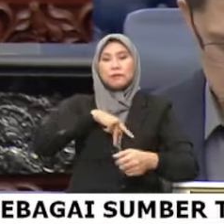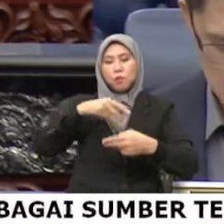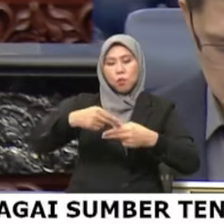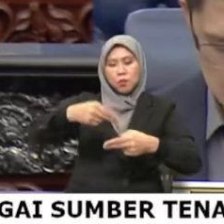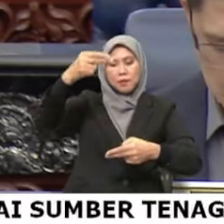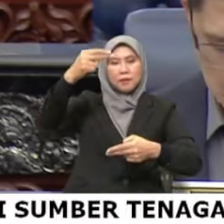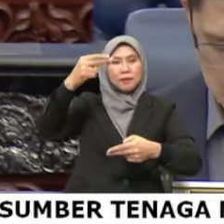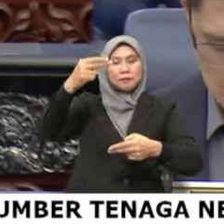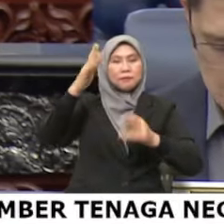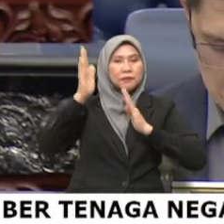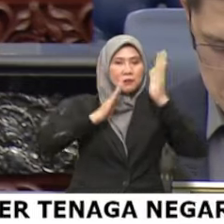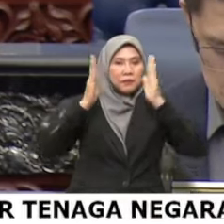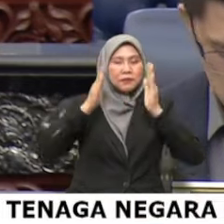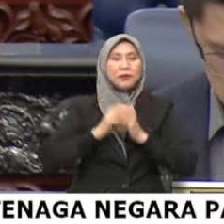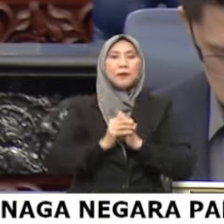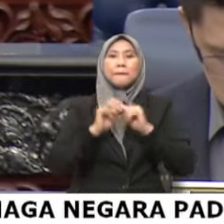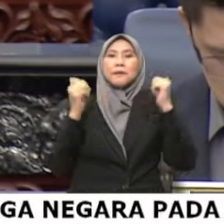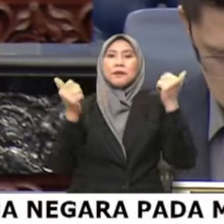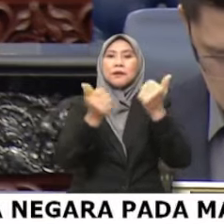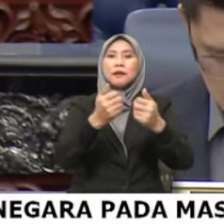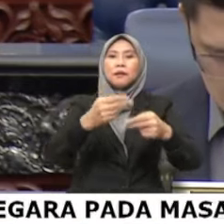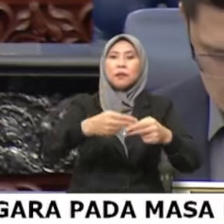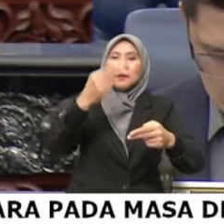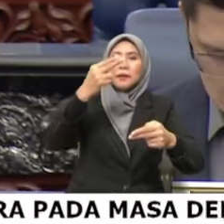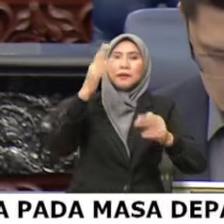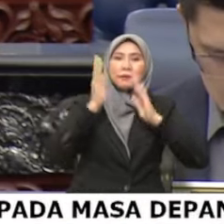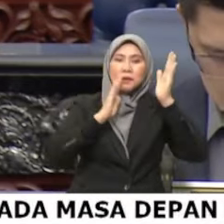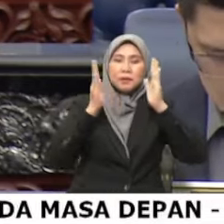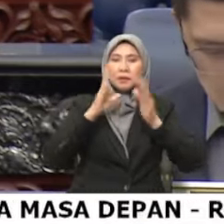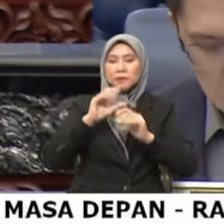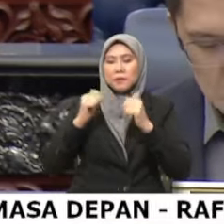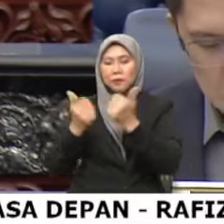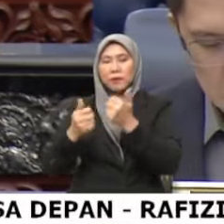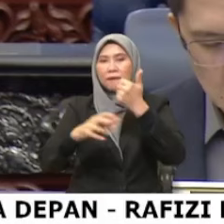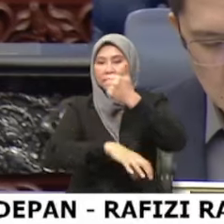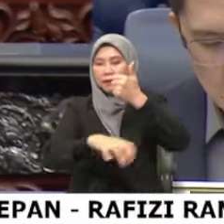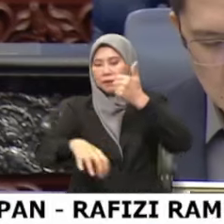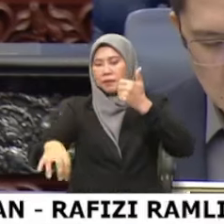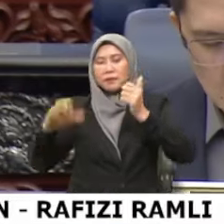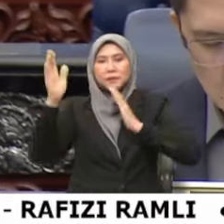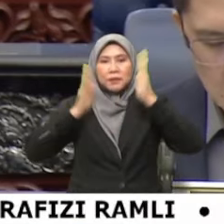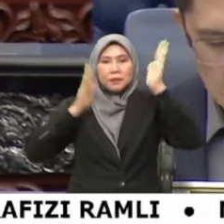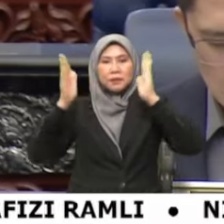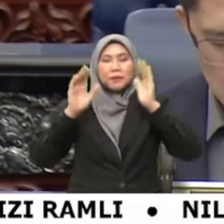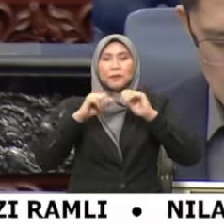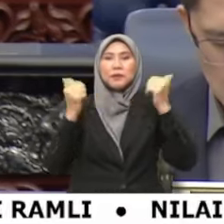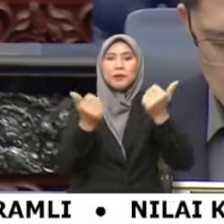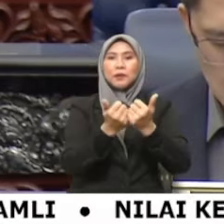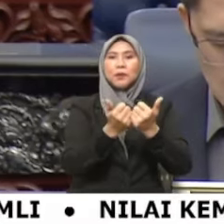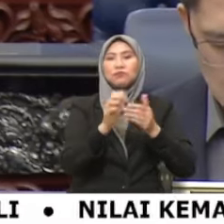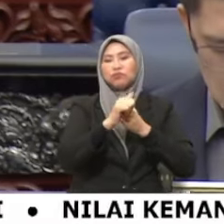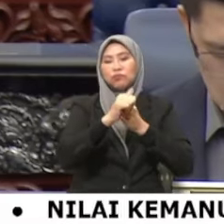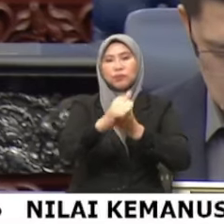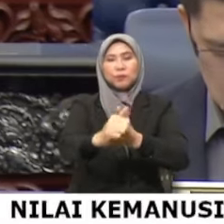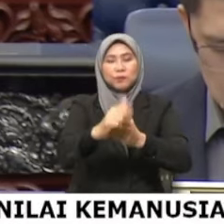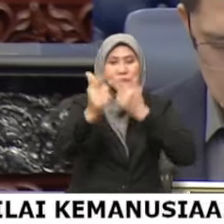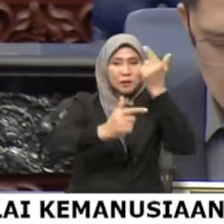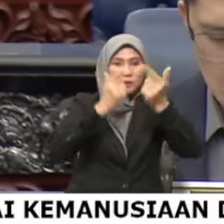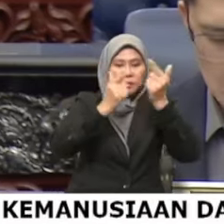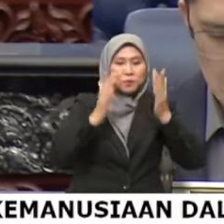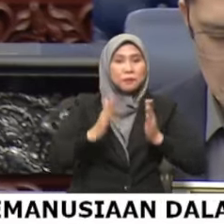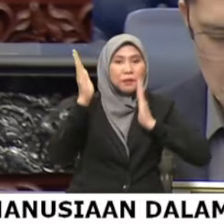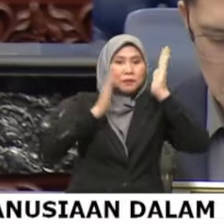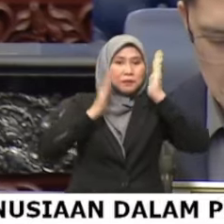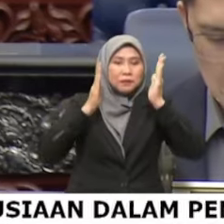Malaysia, Persatuan Hotel Malaysia, Persatuan Pengusaha Franchise Malaysia, Persatuan Pemandu Pelancong Malaysia dan